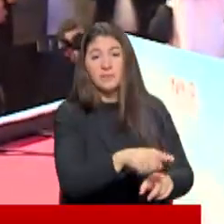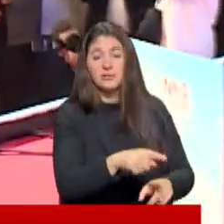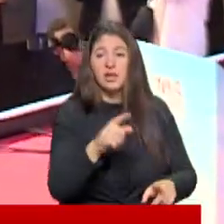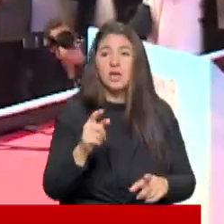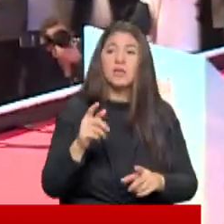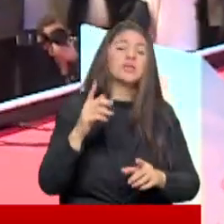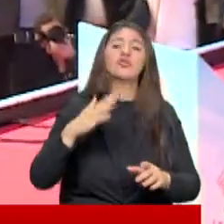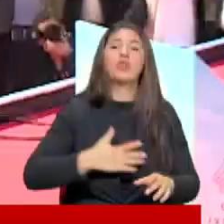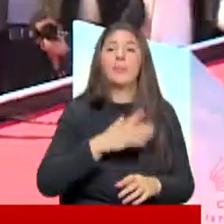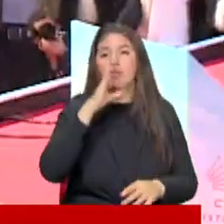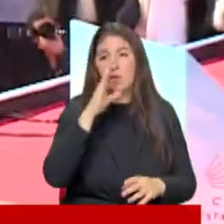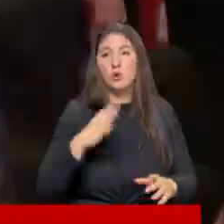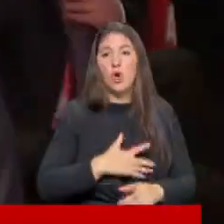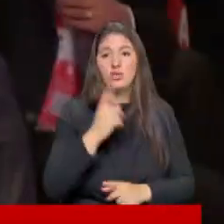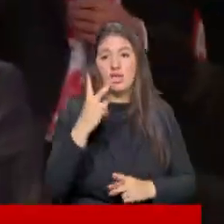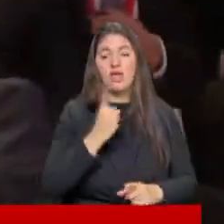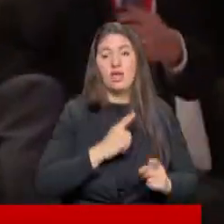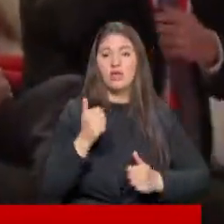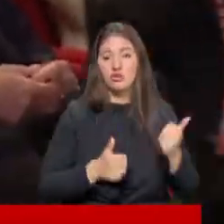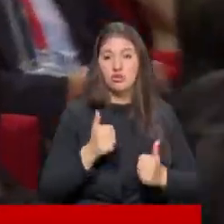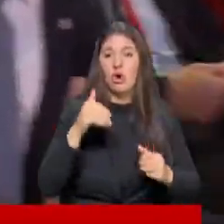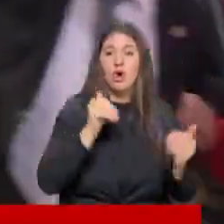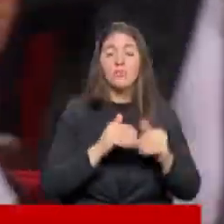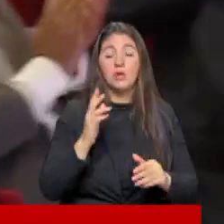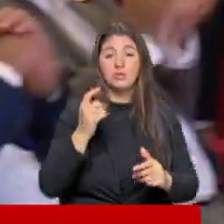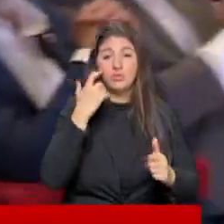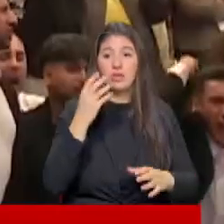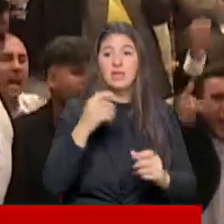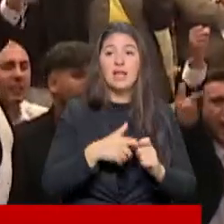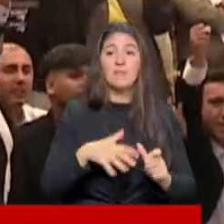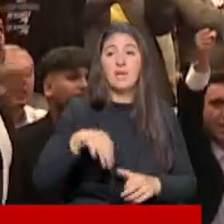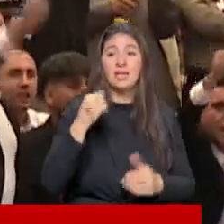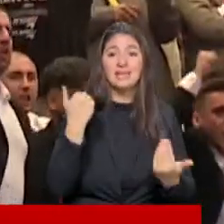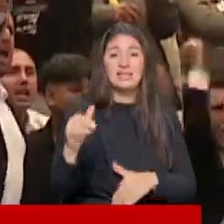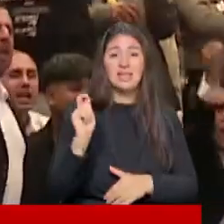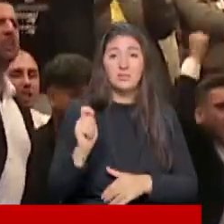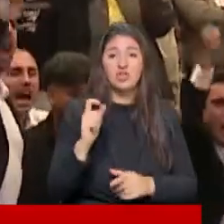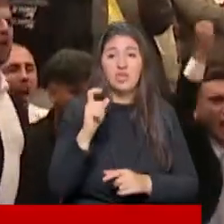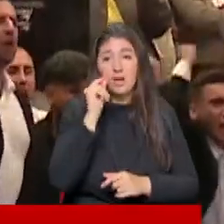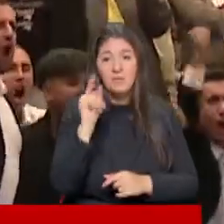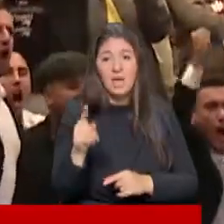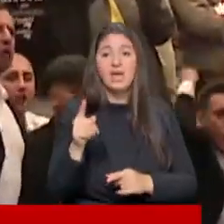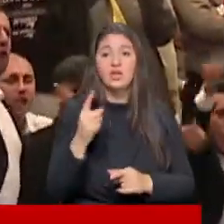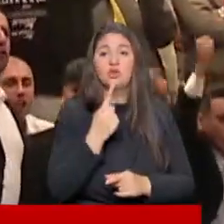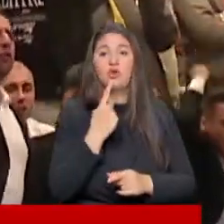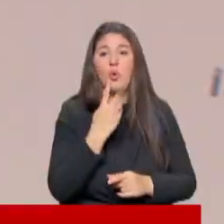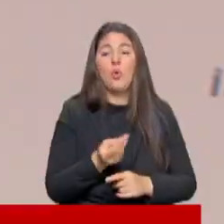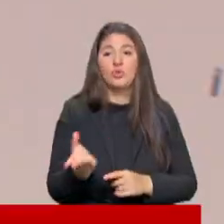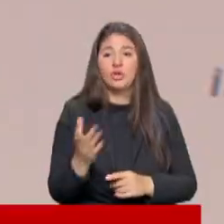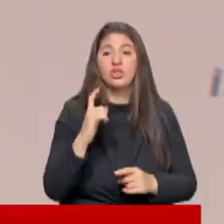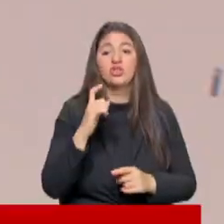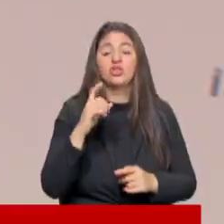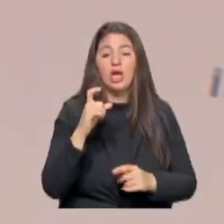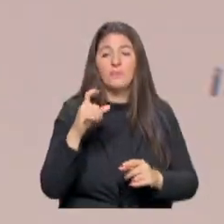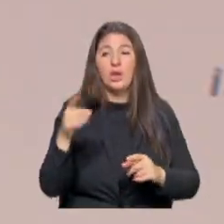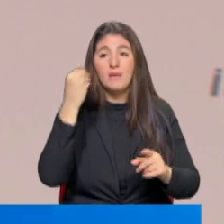CHP'nin İstanbul Kongresi'nde iki aday yarıştı. Oylamaya damgasını vuransa genel merkezin desteklediği Cemal Can Polat'ın sözleri oldu. Can